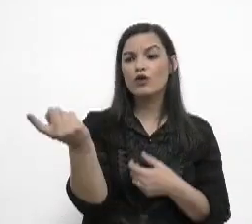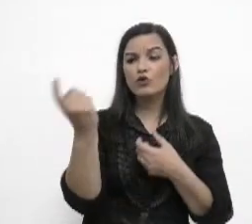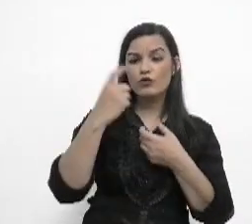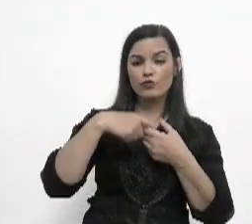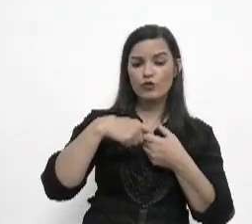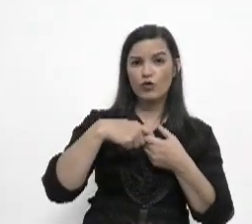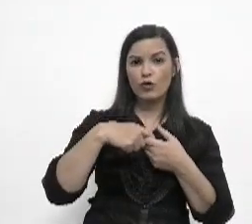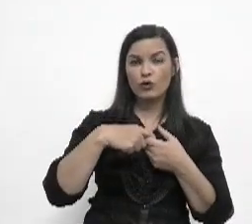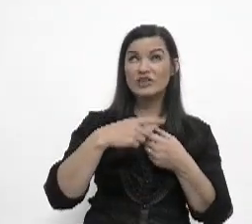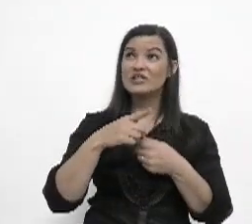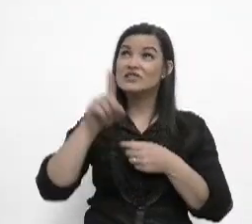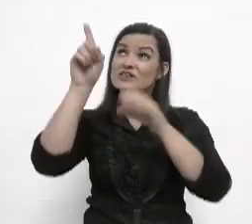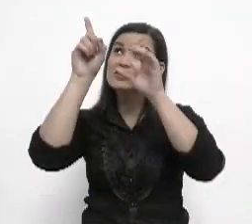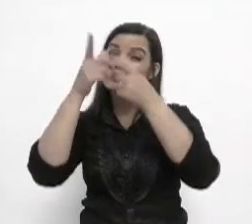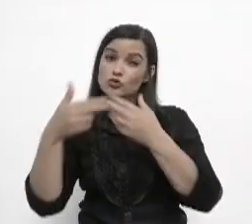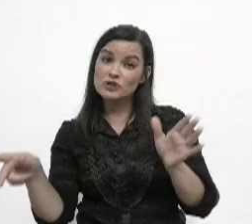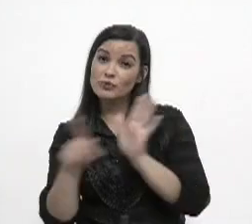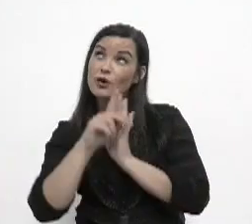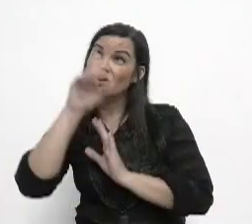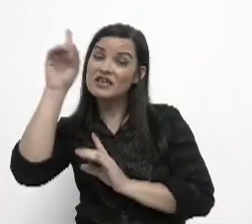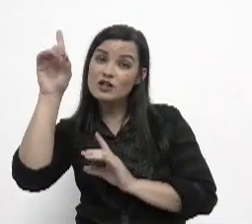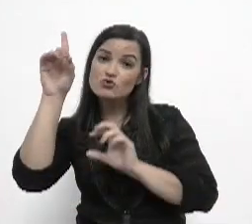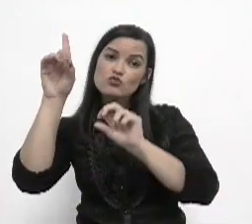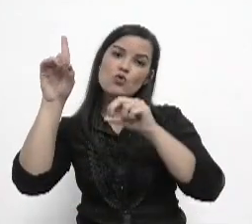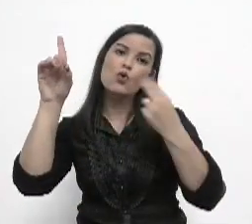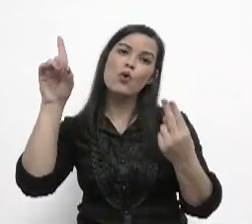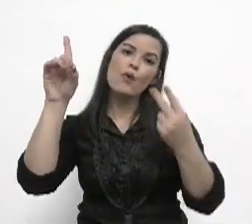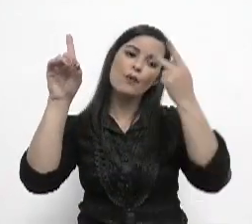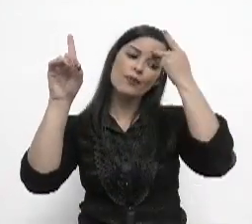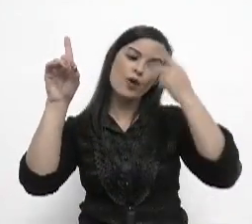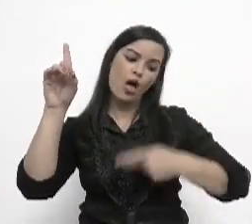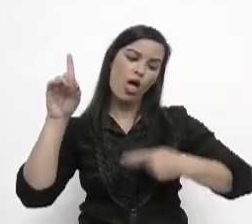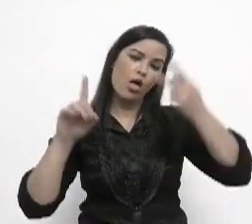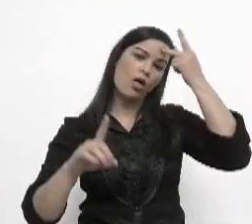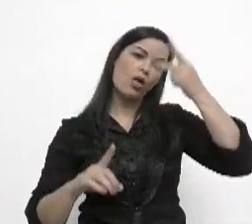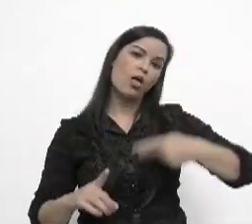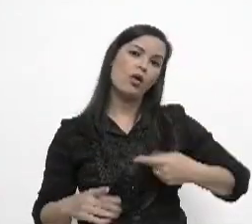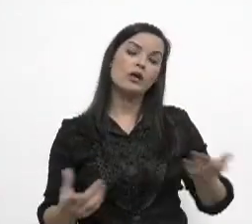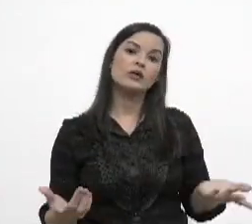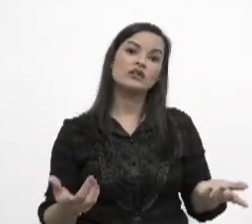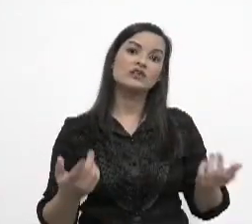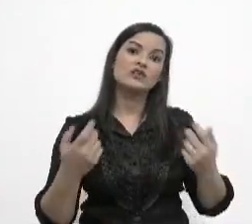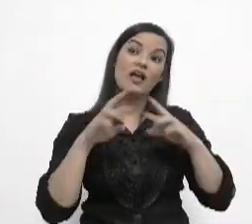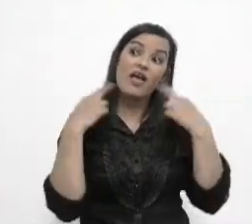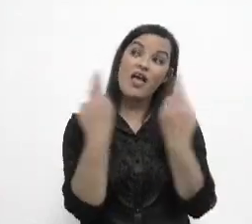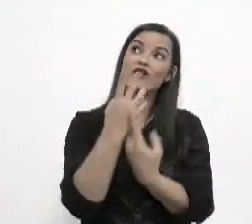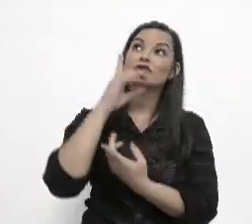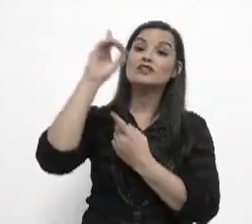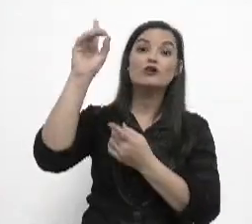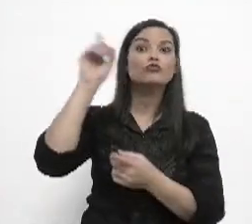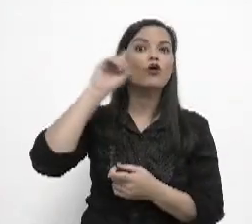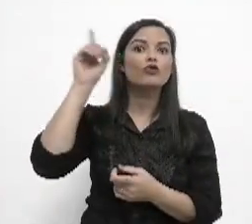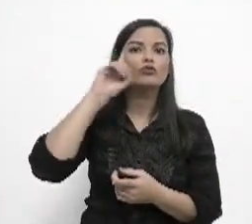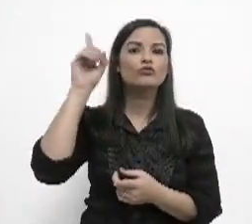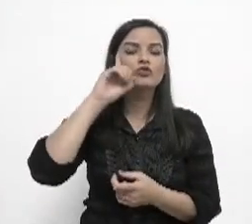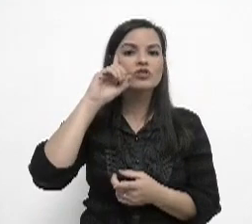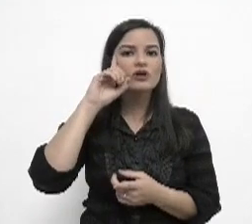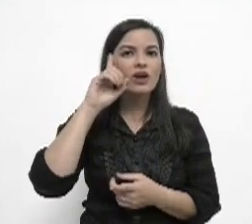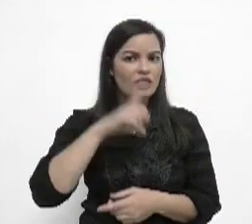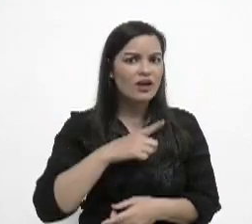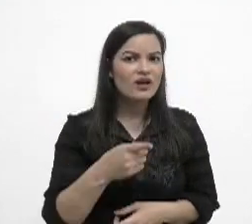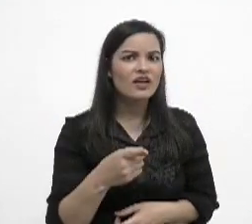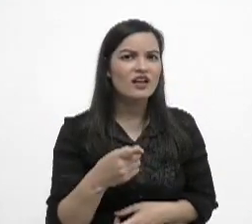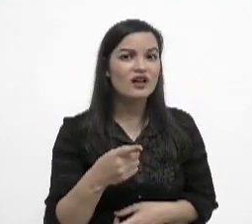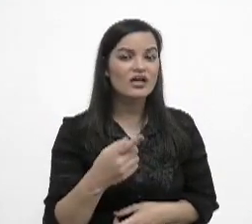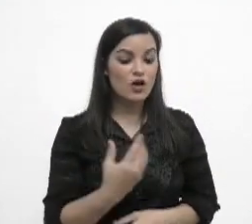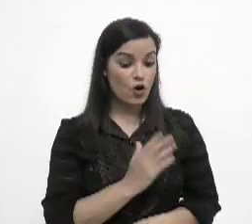coisas celestiais. 여러분 날마다 천국을 소망하고 있습니까? Você realmente anseia todos os dias o reino de Deus? 여러분의 마음이 날마다 저 하늘을 향하고 있습니까?